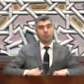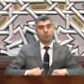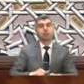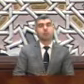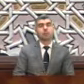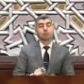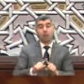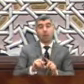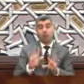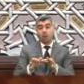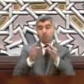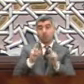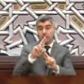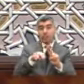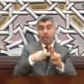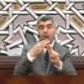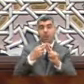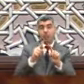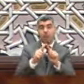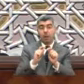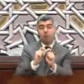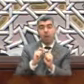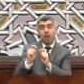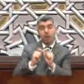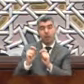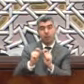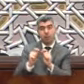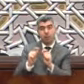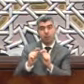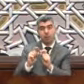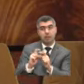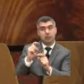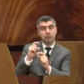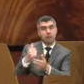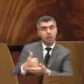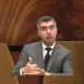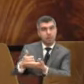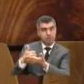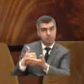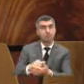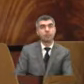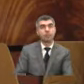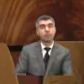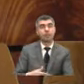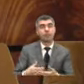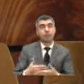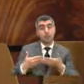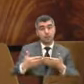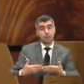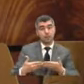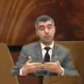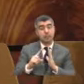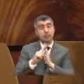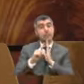من الجواب ديالكم هو انكم في طور مناقشات واحد الاقتراح ديال تعويض الفئات المتضرره. حنا اسبوع عيد